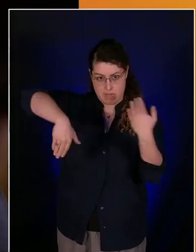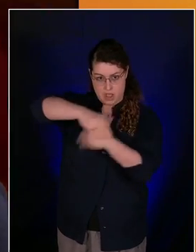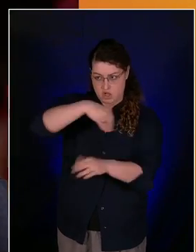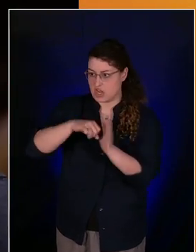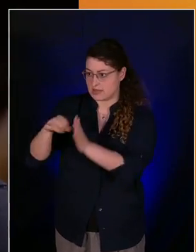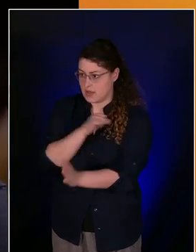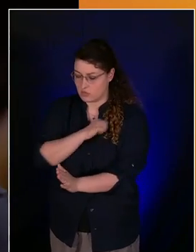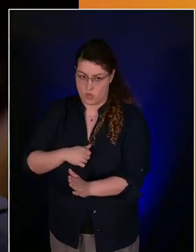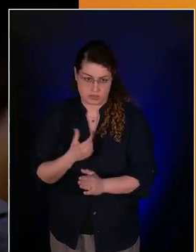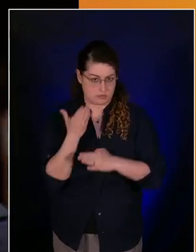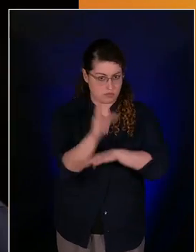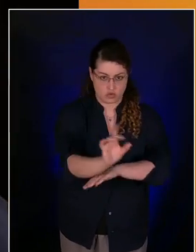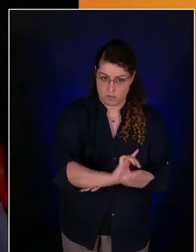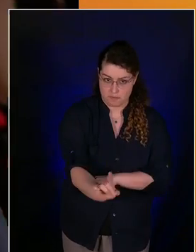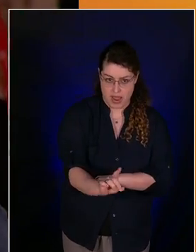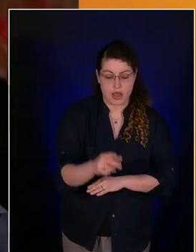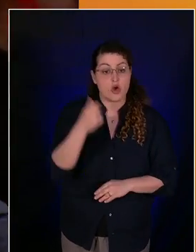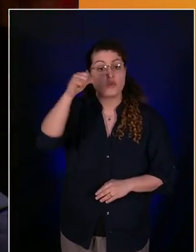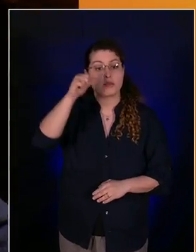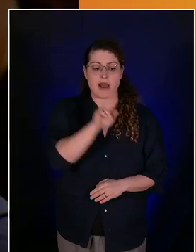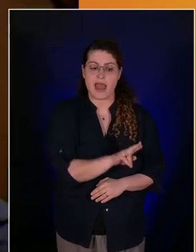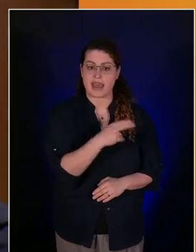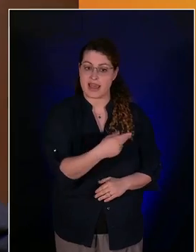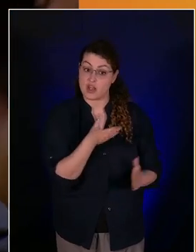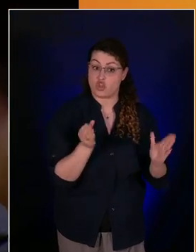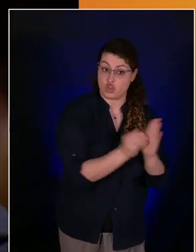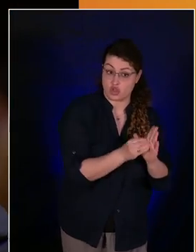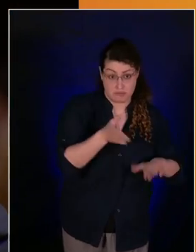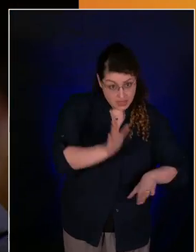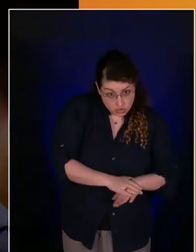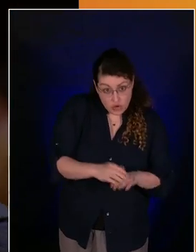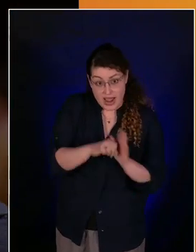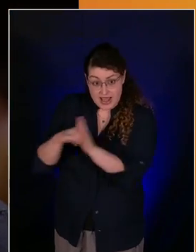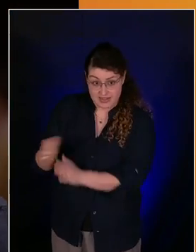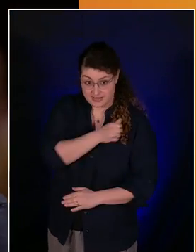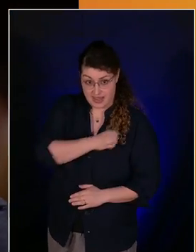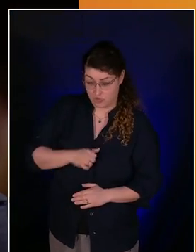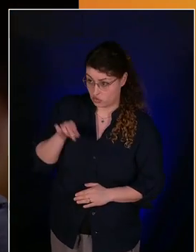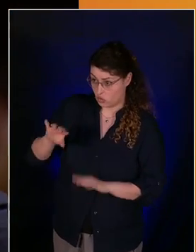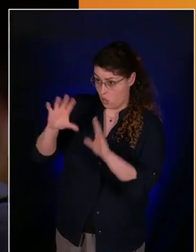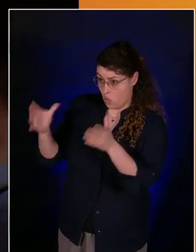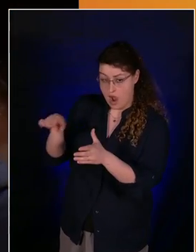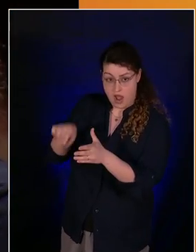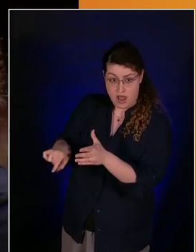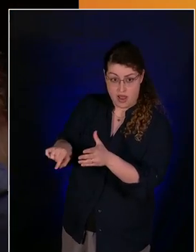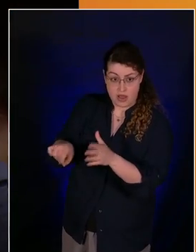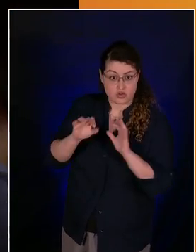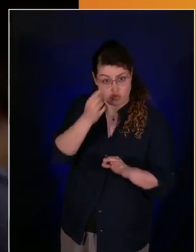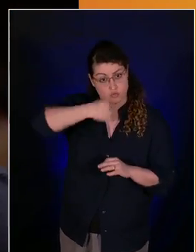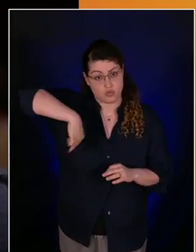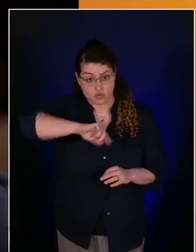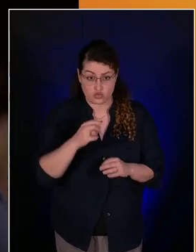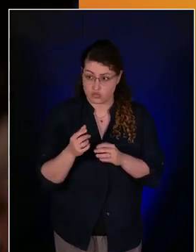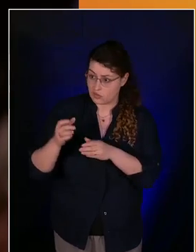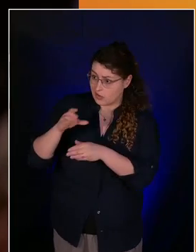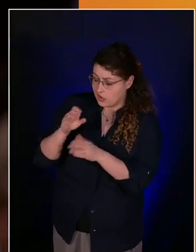énoncé et seul le RN est mentionné or l'extrême droite chez nous c'est vraiment elle se décline je vais conclure elle se décline en